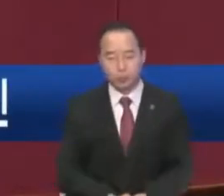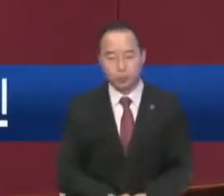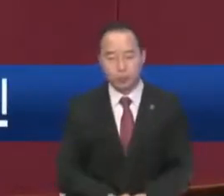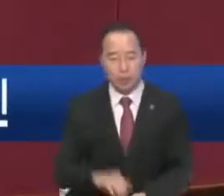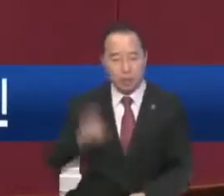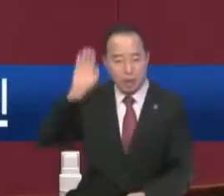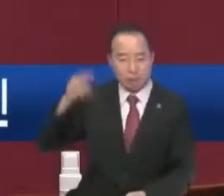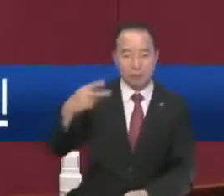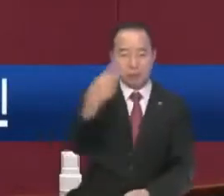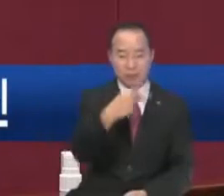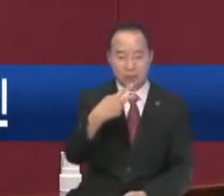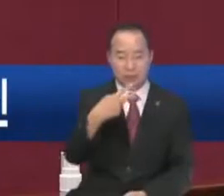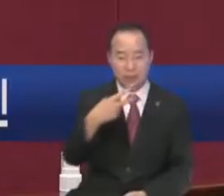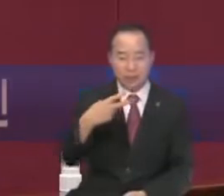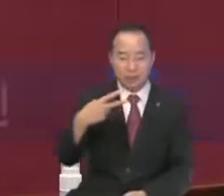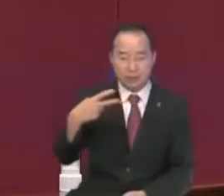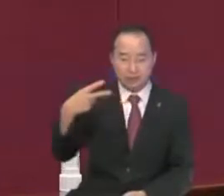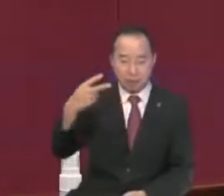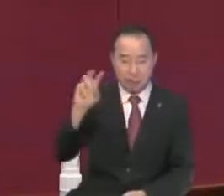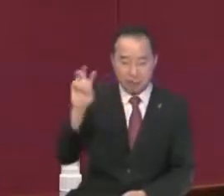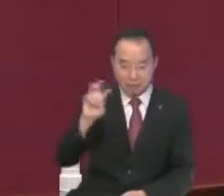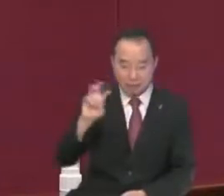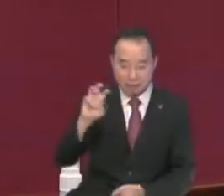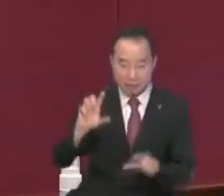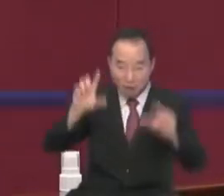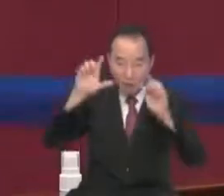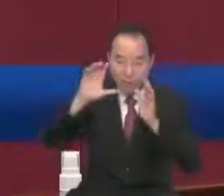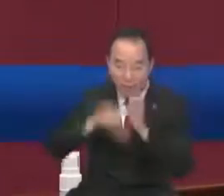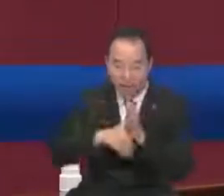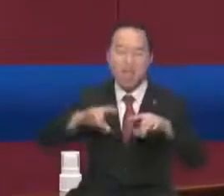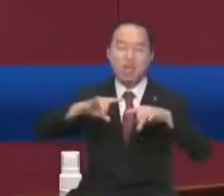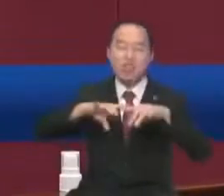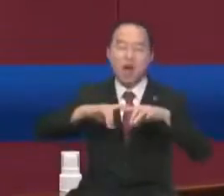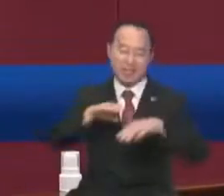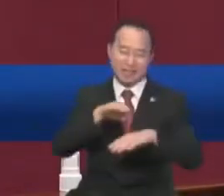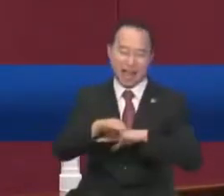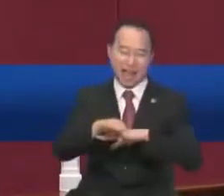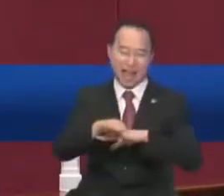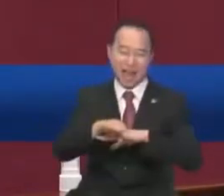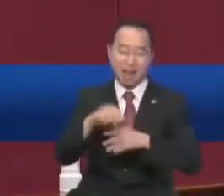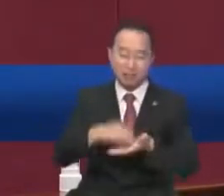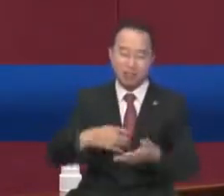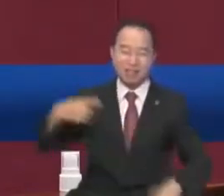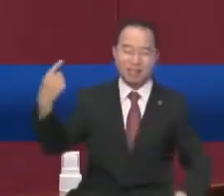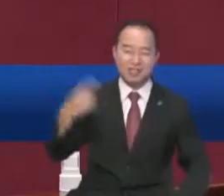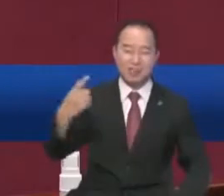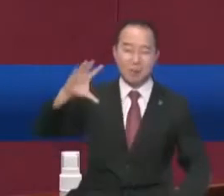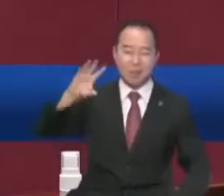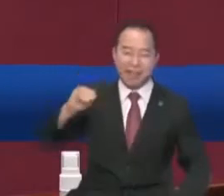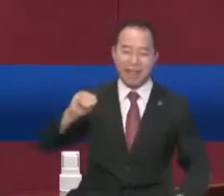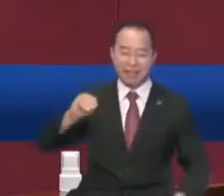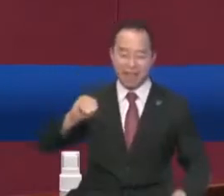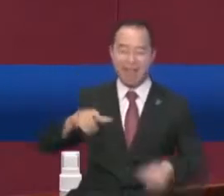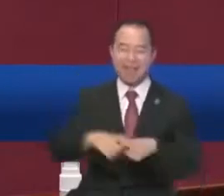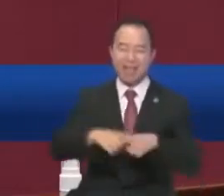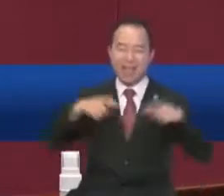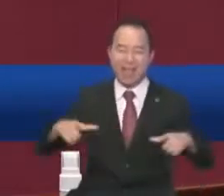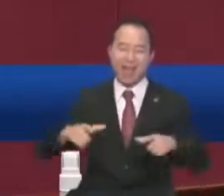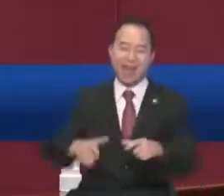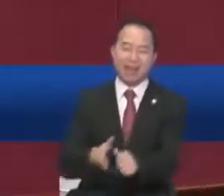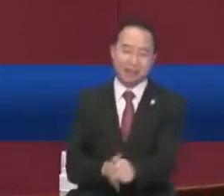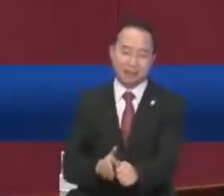2030년 전기자동차 천만 대 시대를 제안합니다. 전국 대도시에 탄소 배출 차량 진입을 과감히